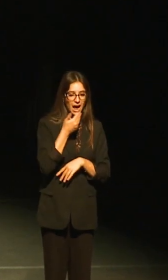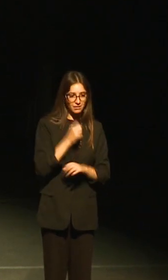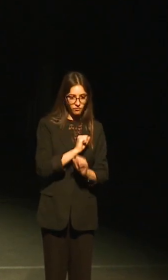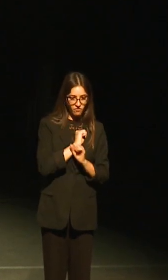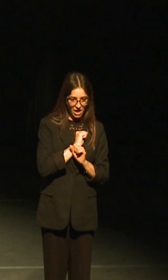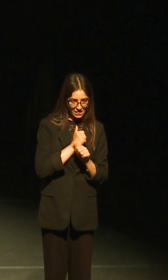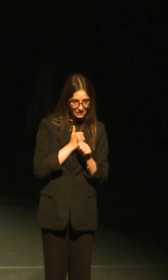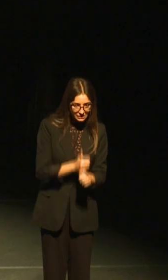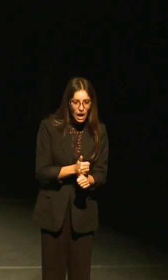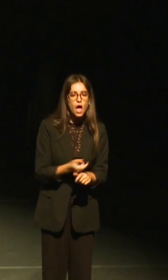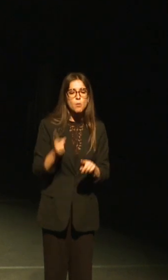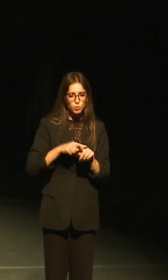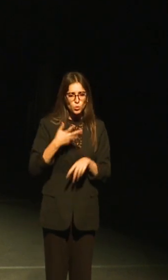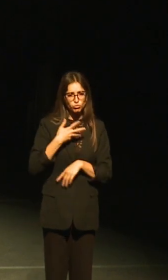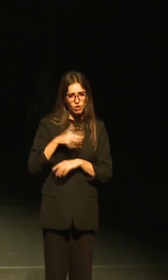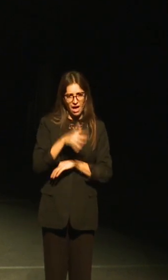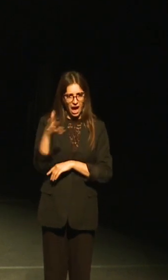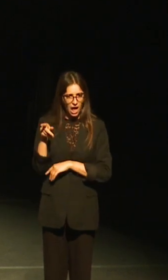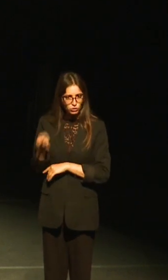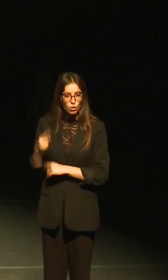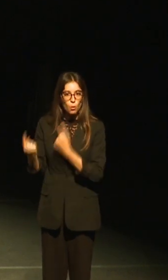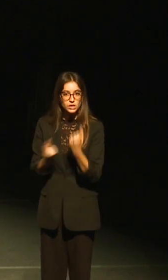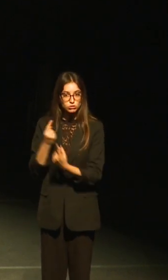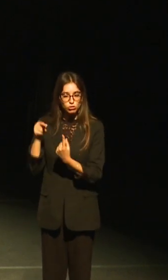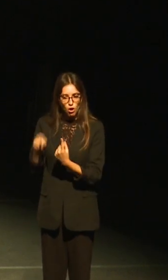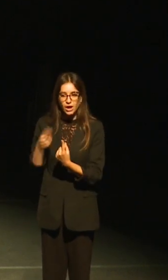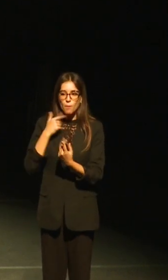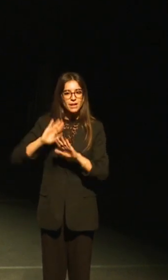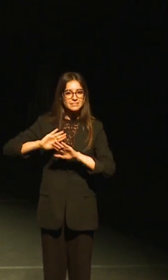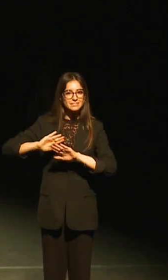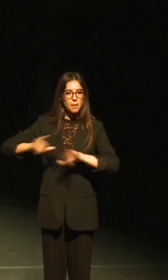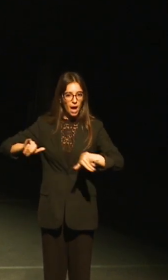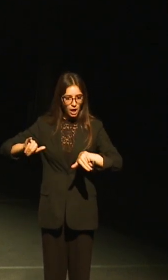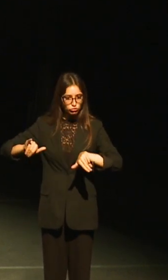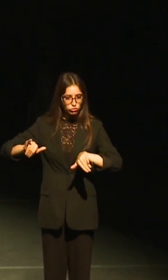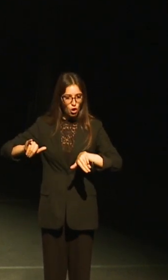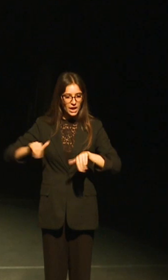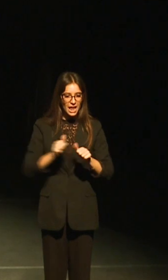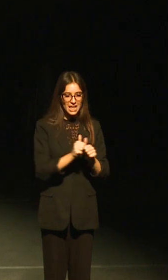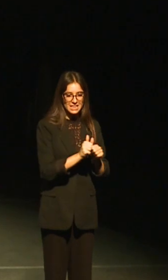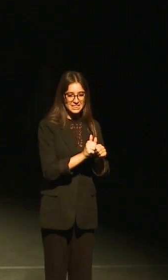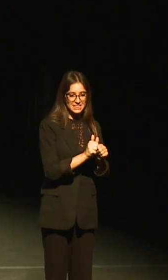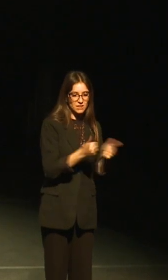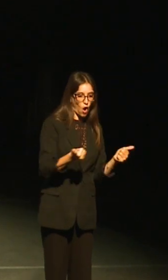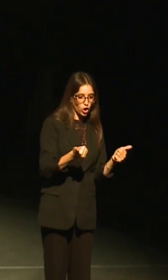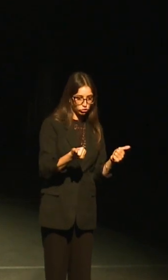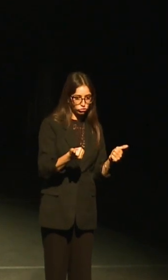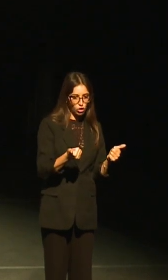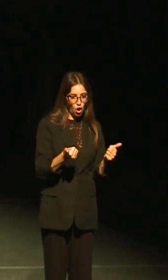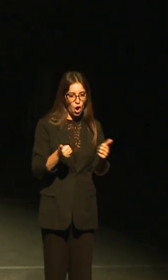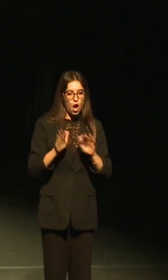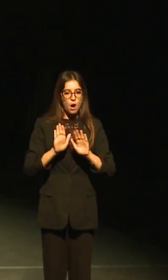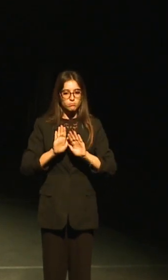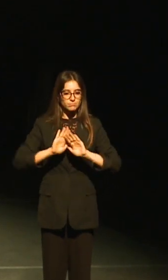c'è un'altra questione che quella che non c'è la separazione prima del divorzio però parte questo le leggi sono uguali